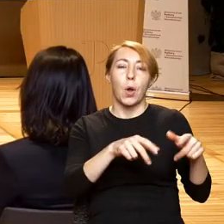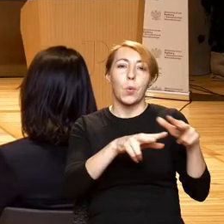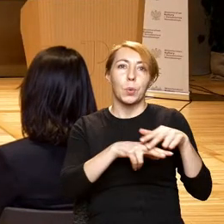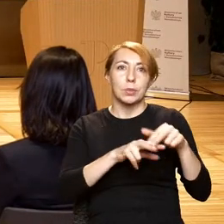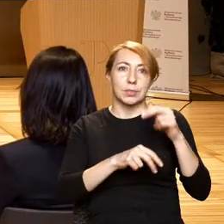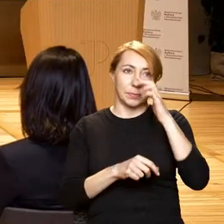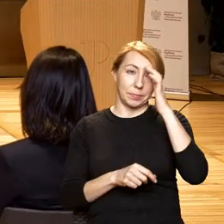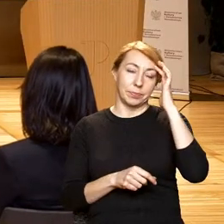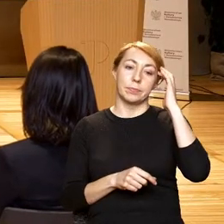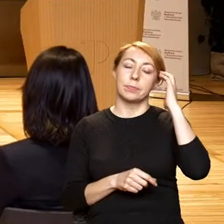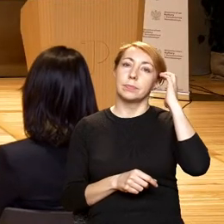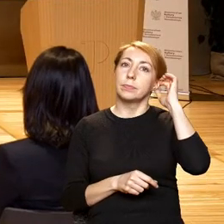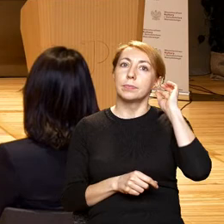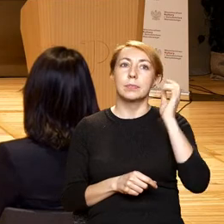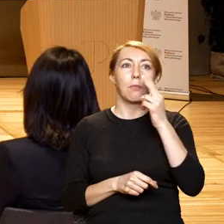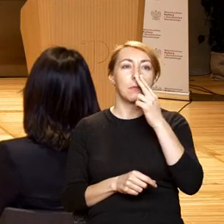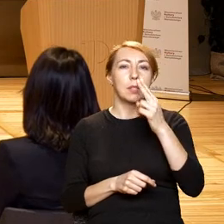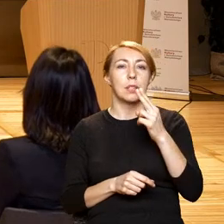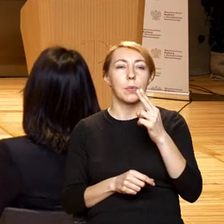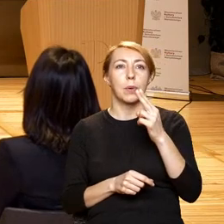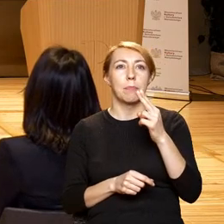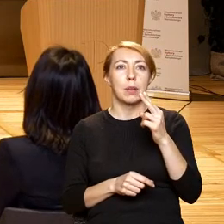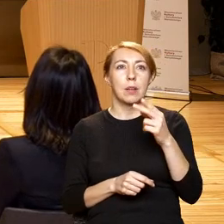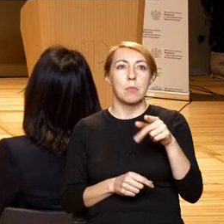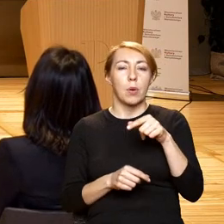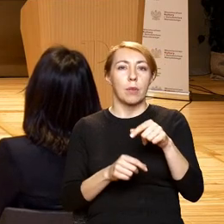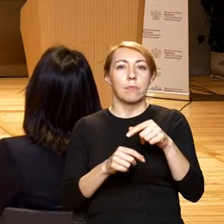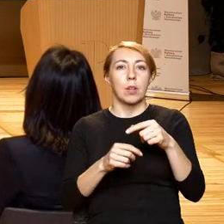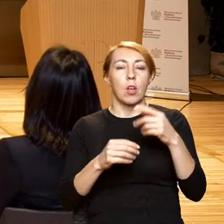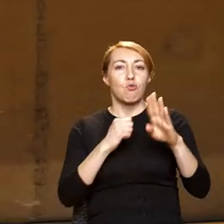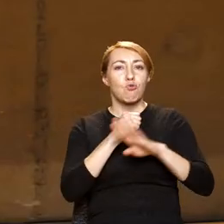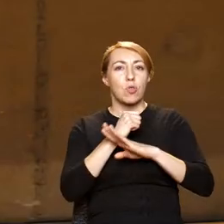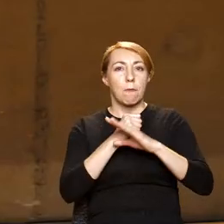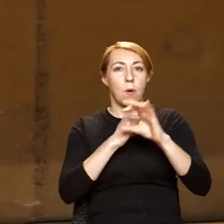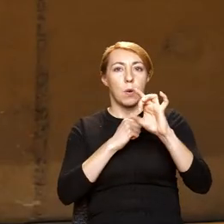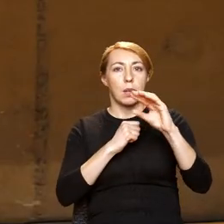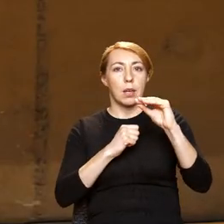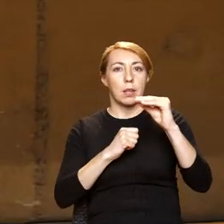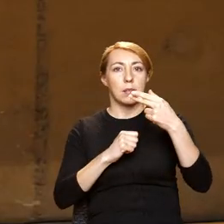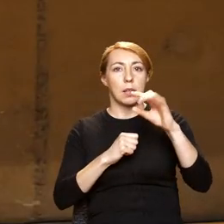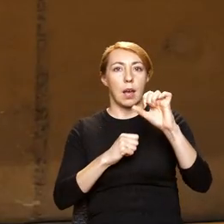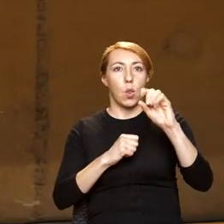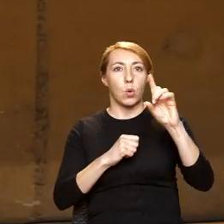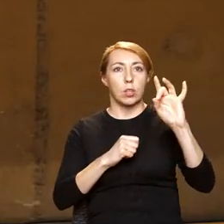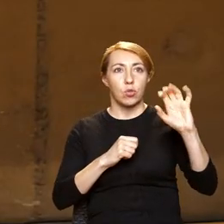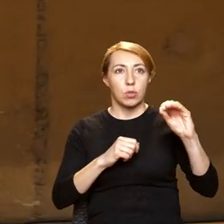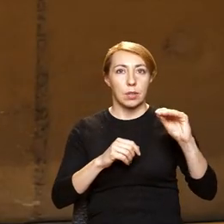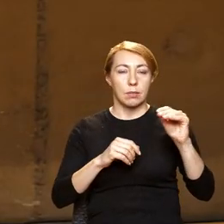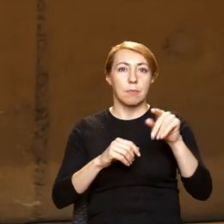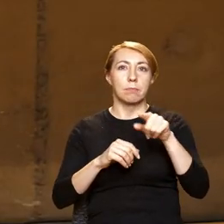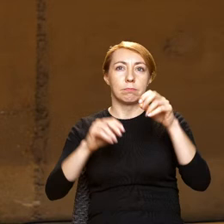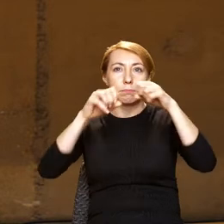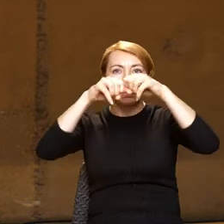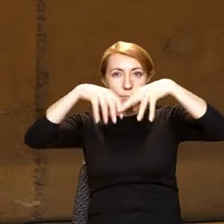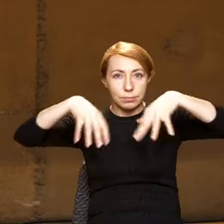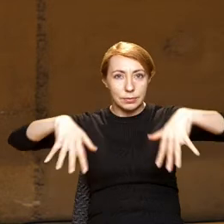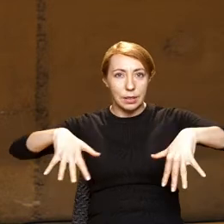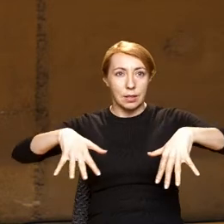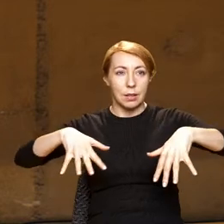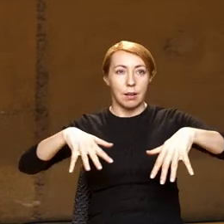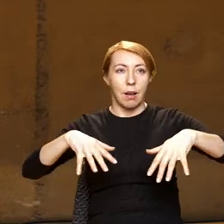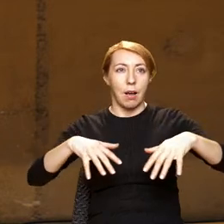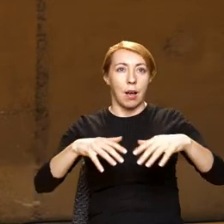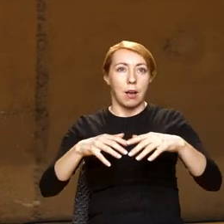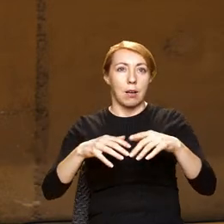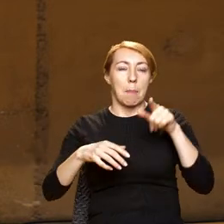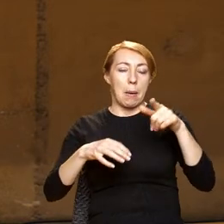państwo, ja widziałam rozrysowane drzewo genealogiczne. Wszyscy znamy takie małe naklejeczki, takie karteczki, tak? Pani